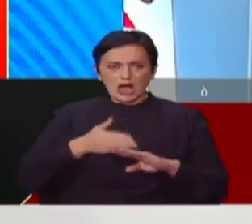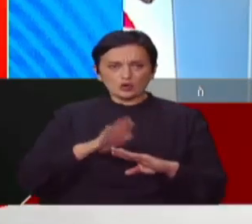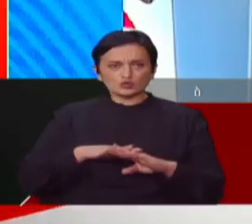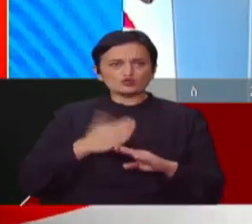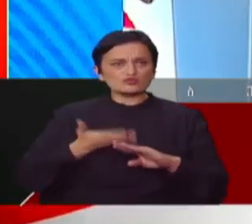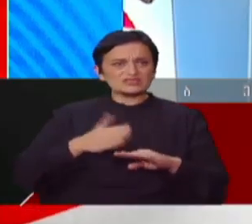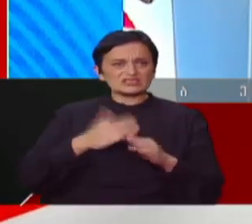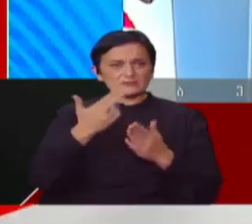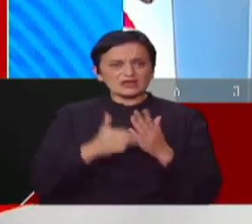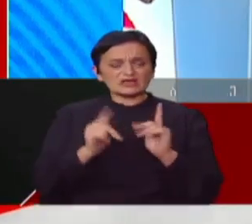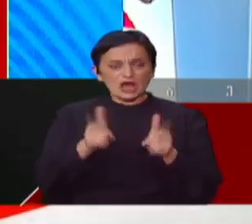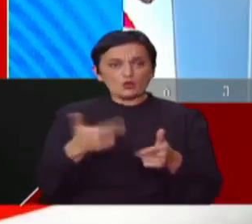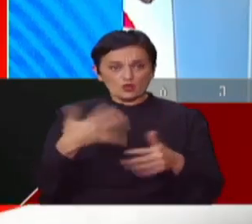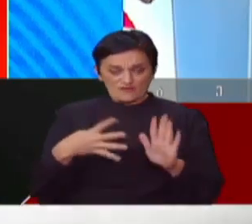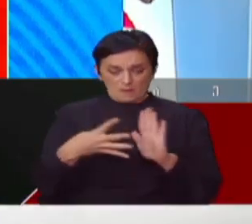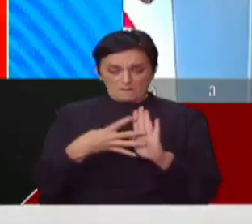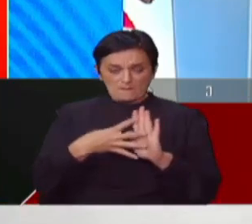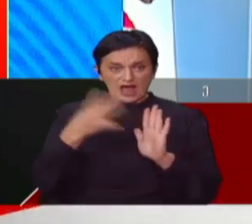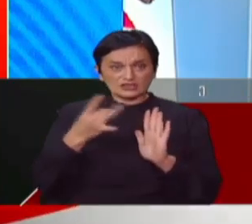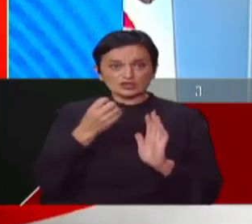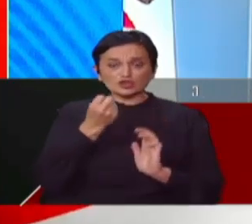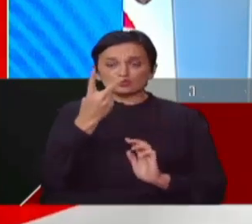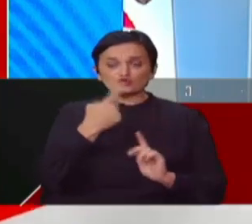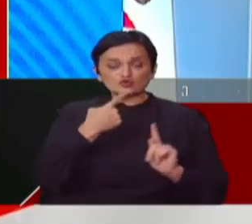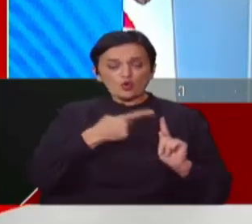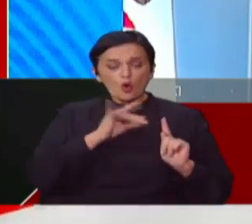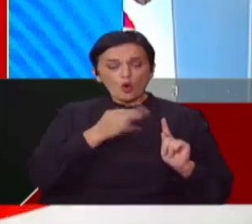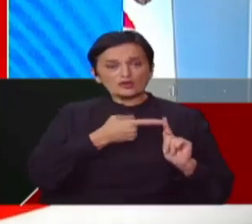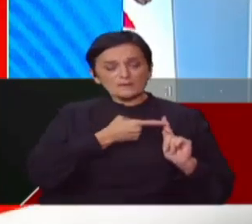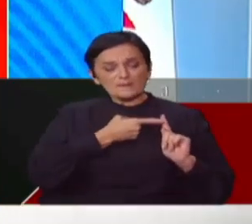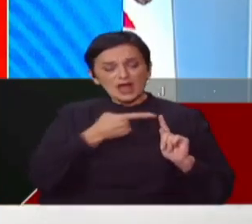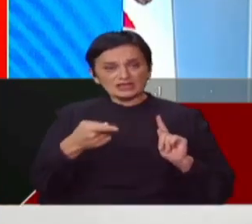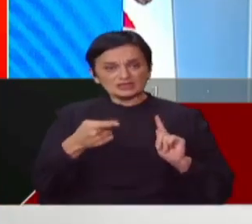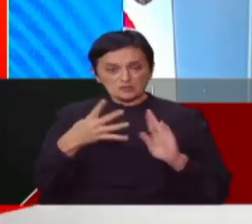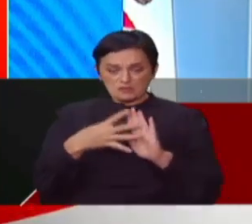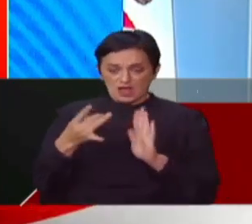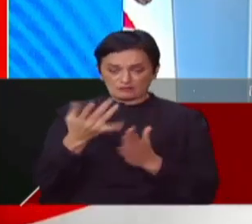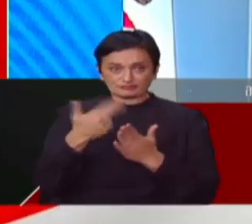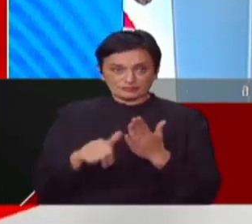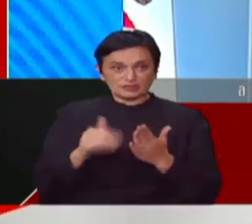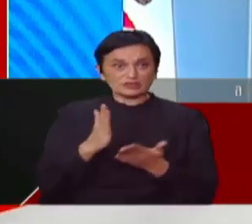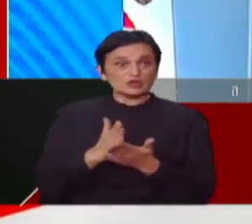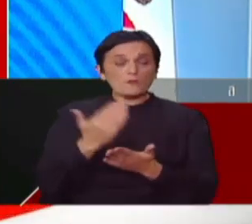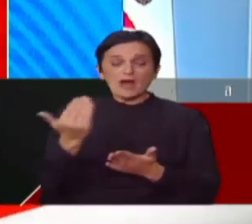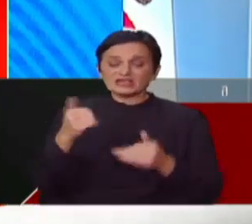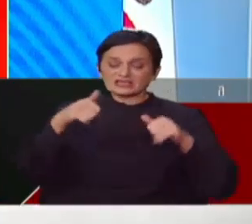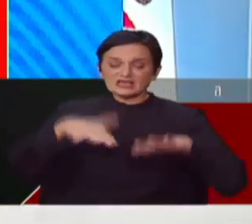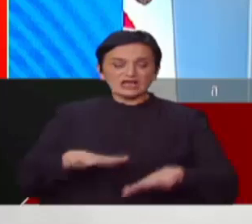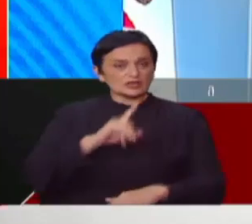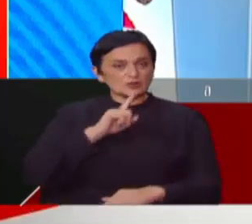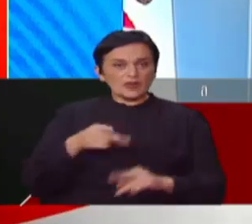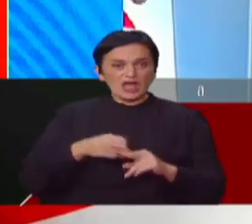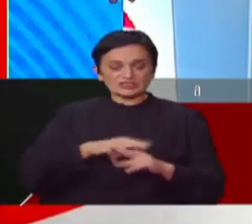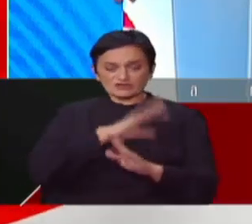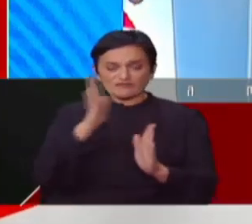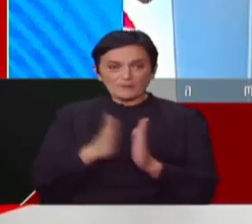цзиме марцхс мецхре марцхс уке ам 12 цлиани историис манзелзе, тумца мат гадасацводи ар икнеба, раткома унда эс